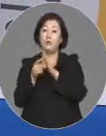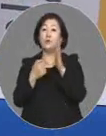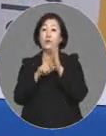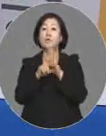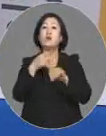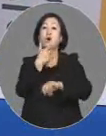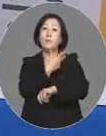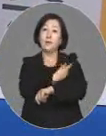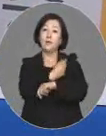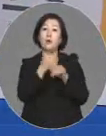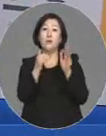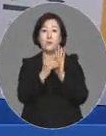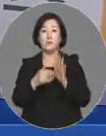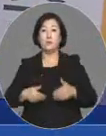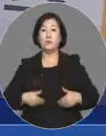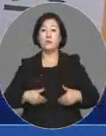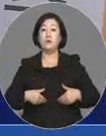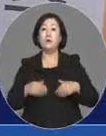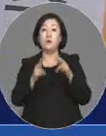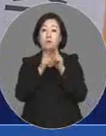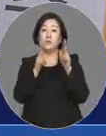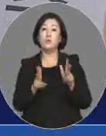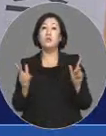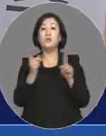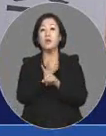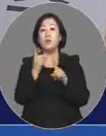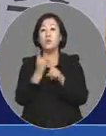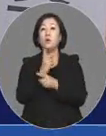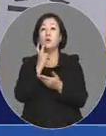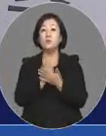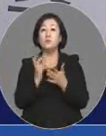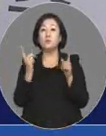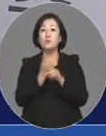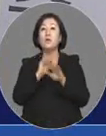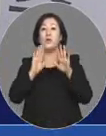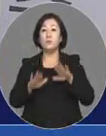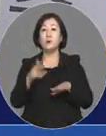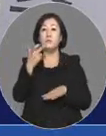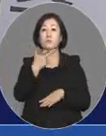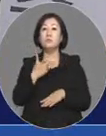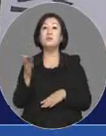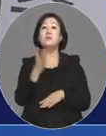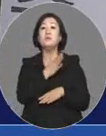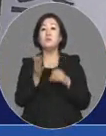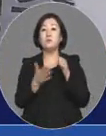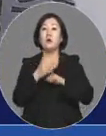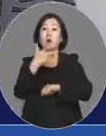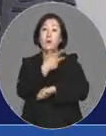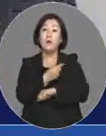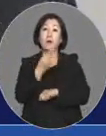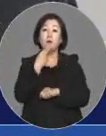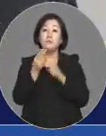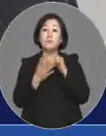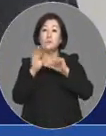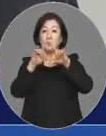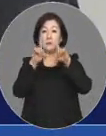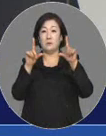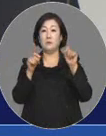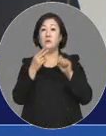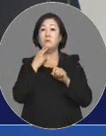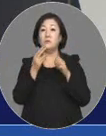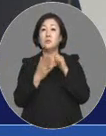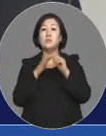패스가 필요합니다. 일주일간의 계도 기간을 거쳐 오는 17일부터 방역 패스 없이 시설을 이용하다